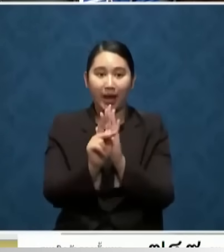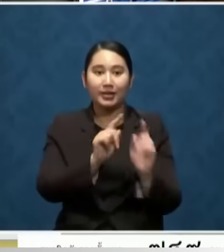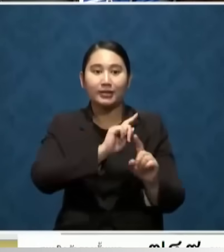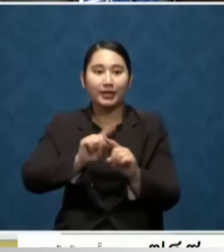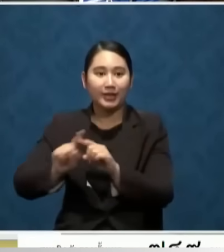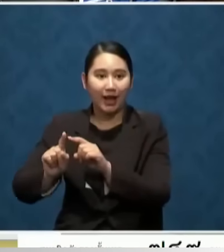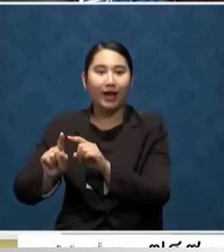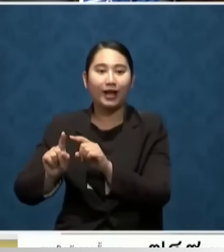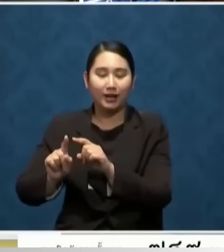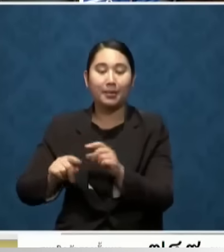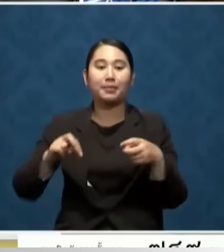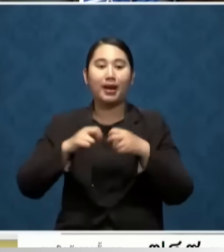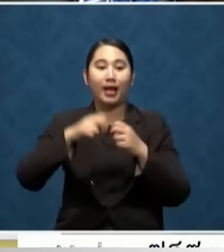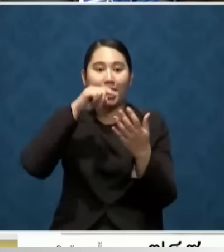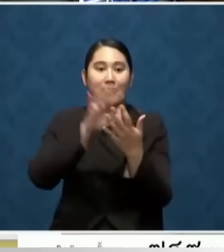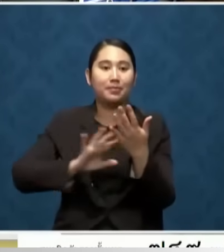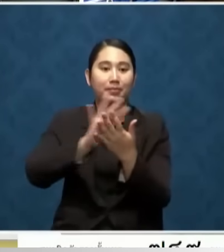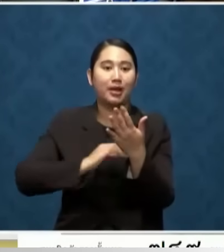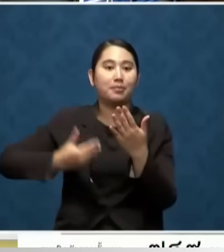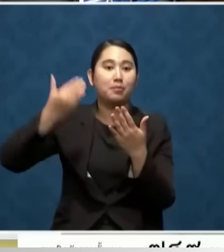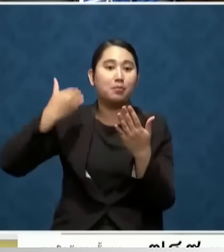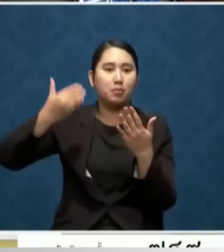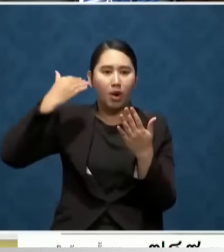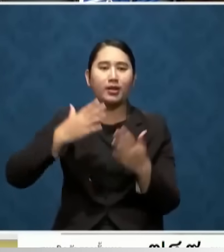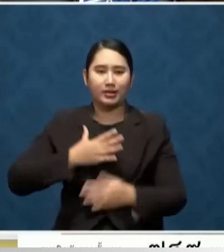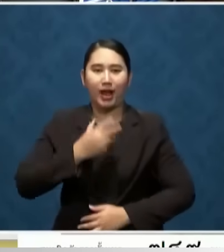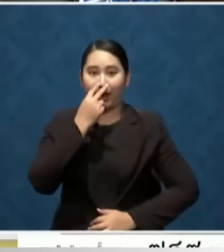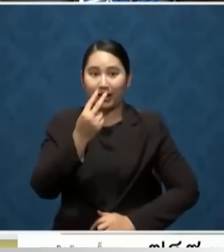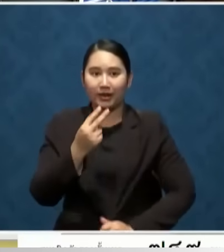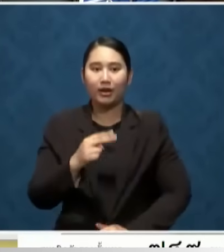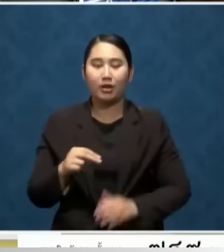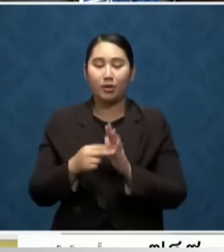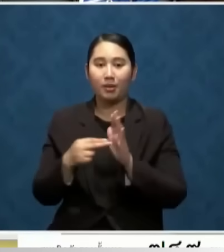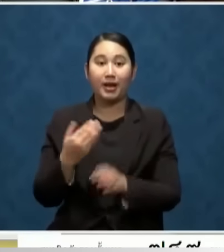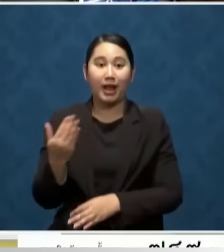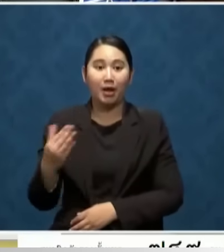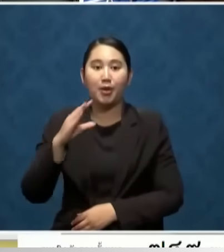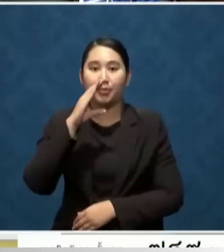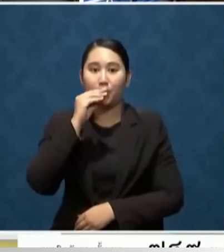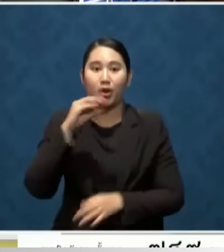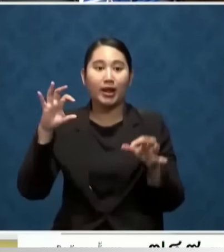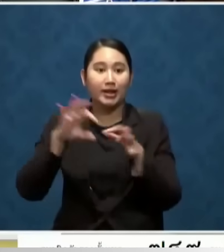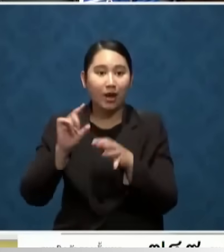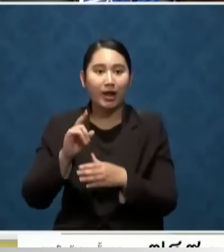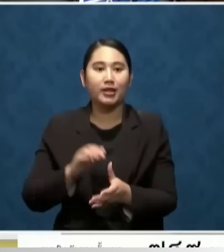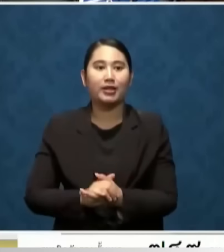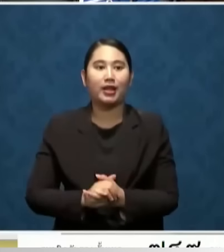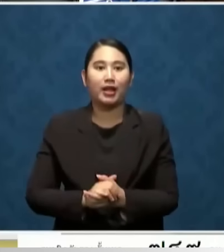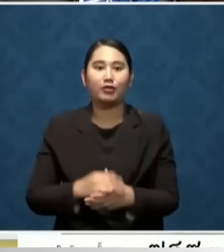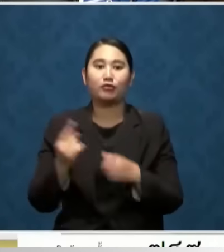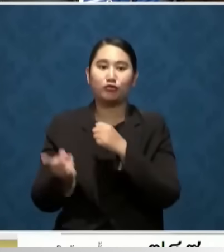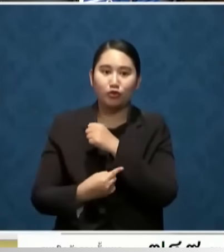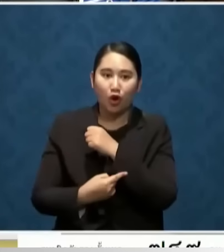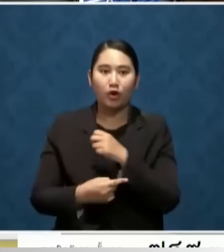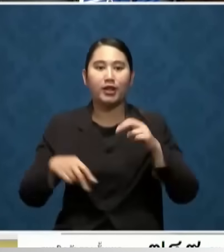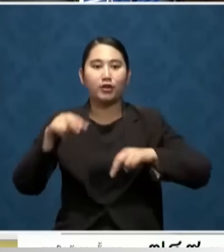ขัดแย้งตลอดมาของประเทศไทยนี่คือสิ่งที่ผมอยากเห็นตั้งแต่สมัยที่แล้วล่ะครับที่ท่านชาดาได้พูดถึงเรื่องของการลดโทษก็ดีมีการคุ้มคร